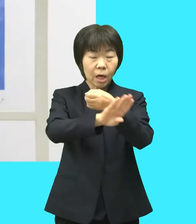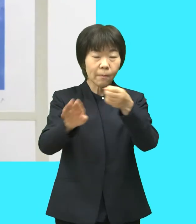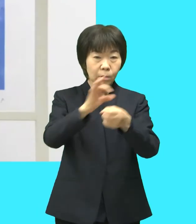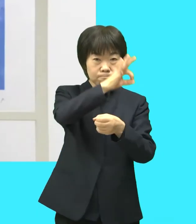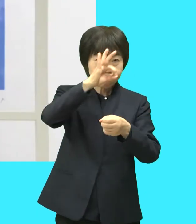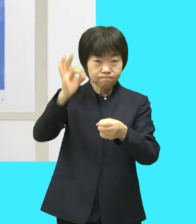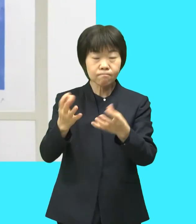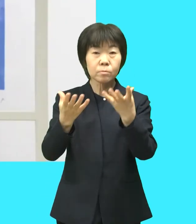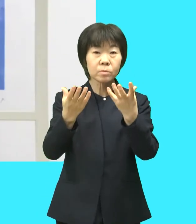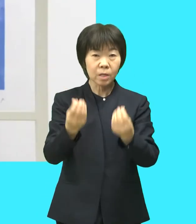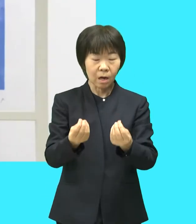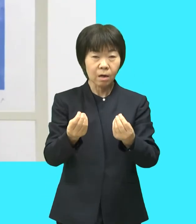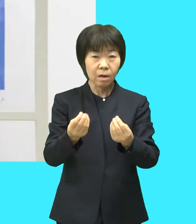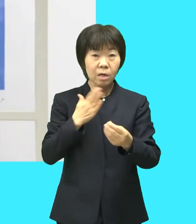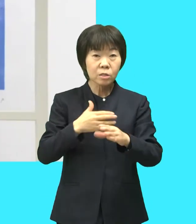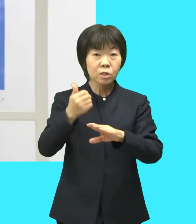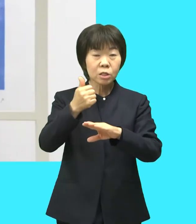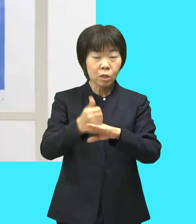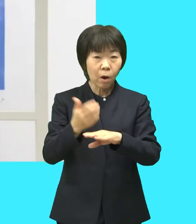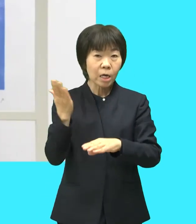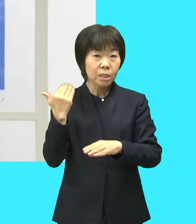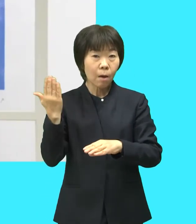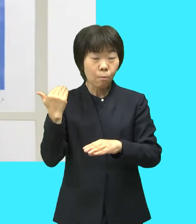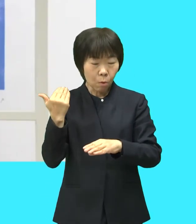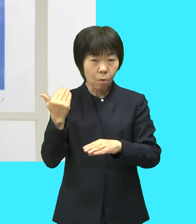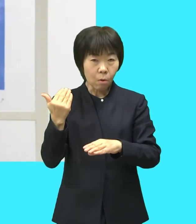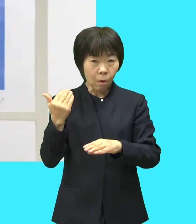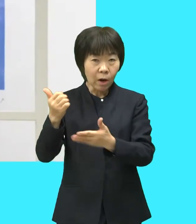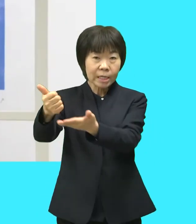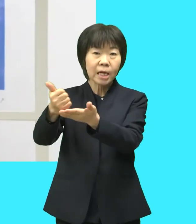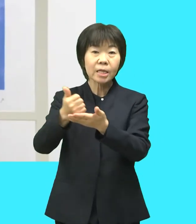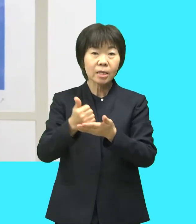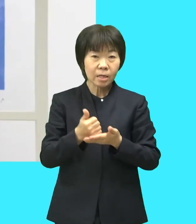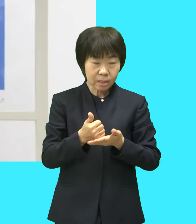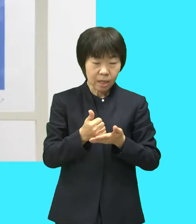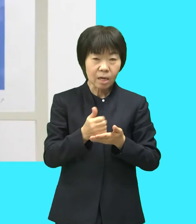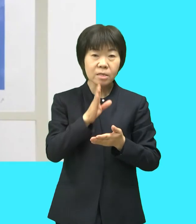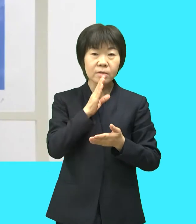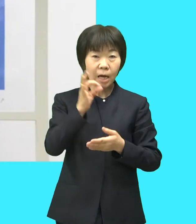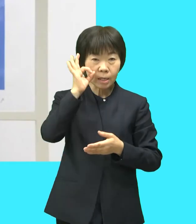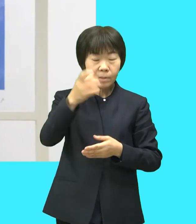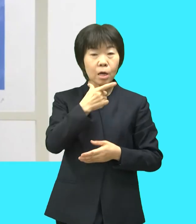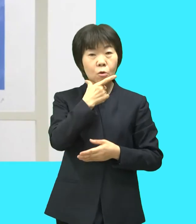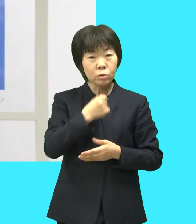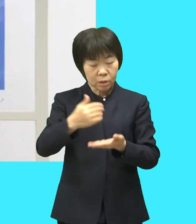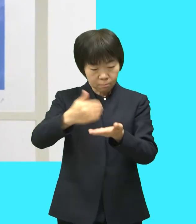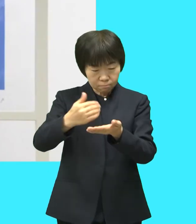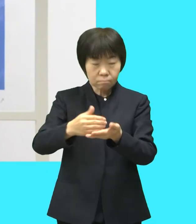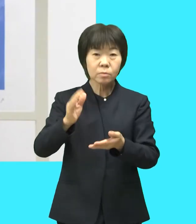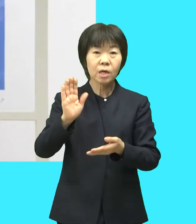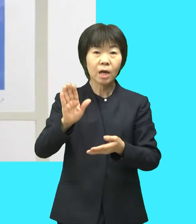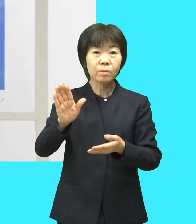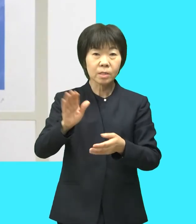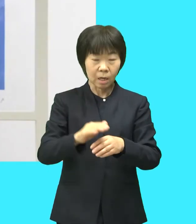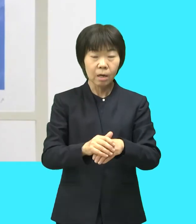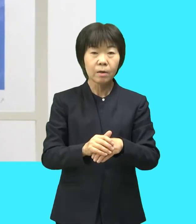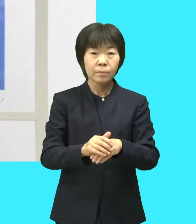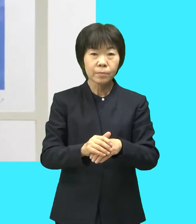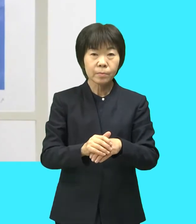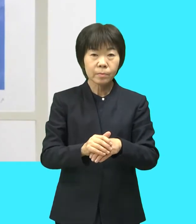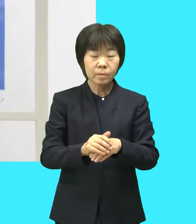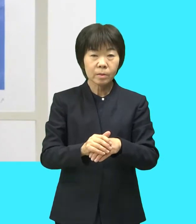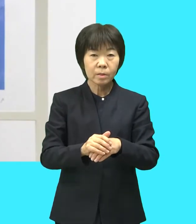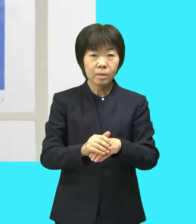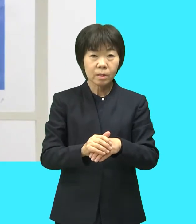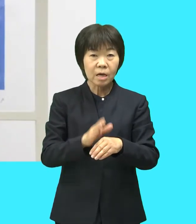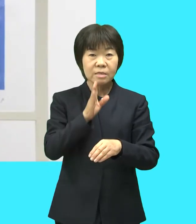されました。知事は、以前も、まあ、菅さんに来ていただいて、実際見てほしいというお話をされていましたけれども、